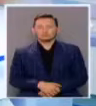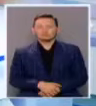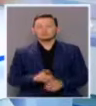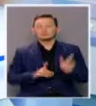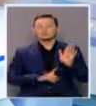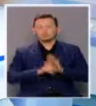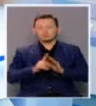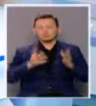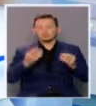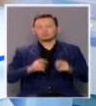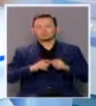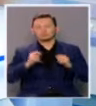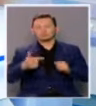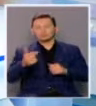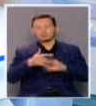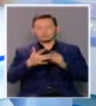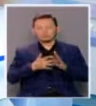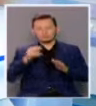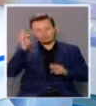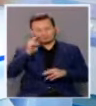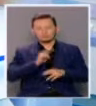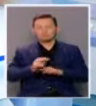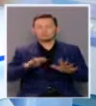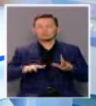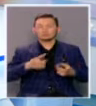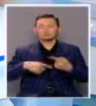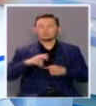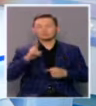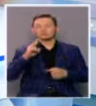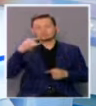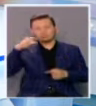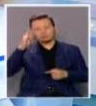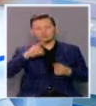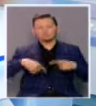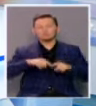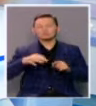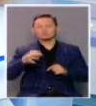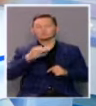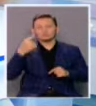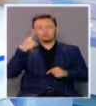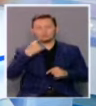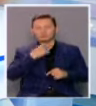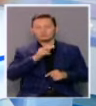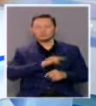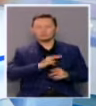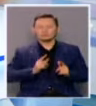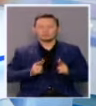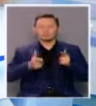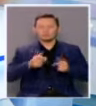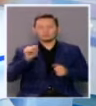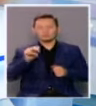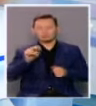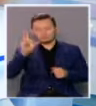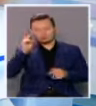Началось благоустройство города Атырау. Учебно-производственное предприятие Казанского общества глухих в этом году к работе приступило с апреля